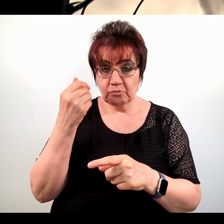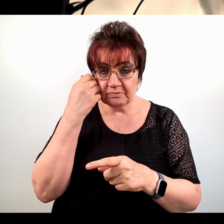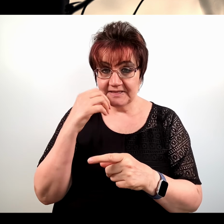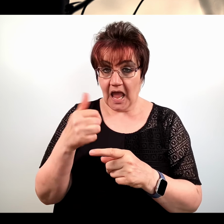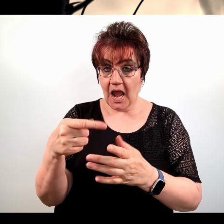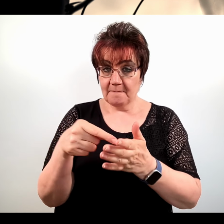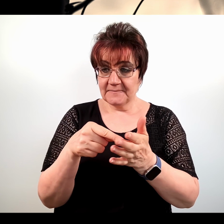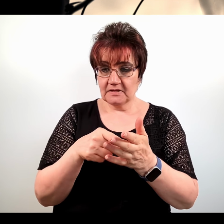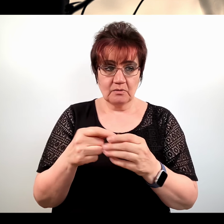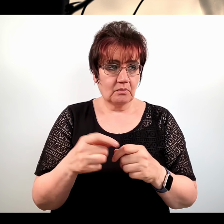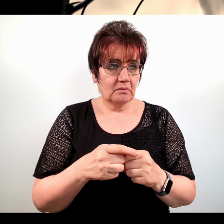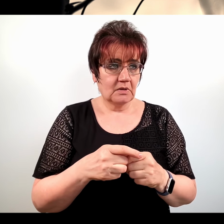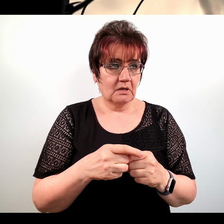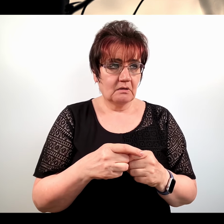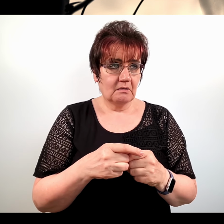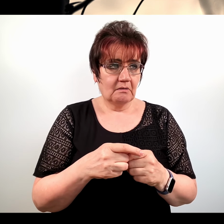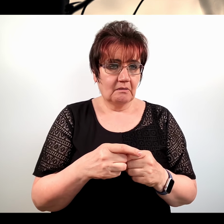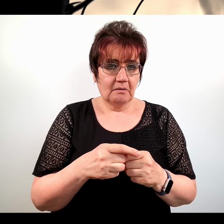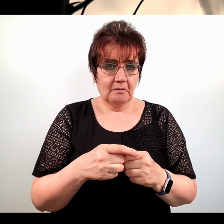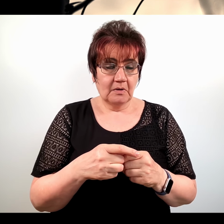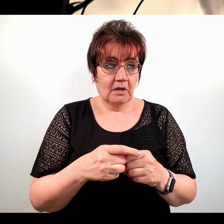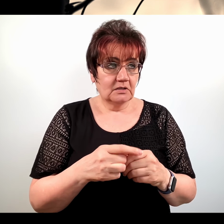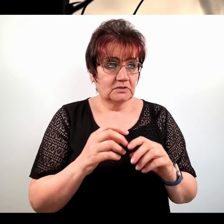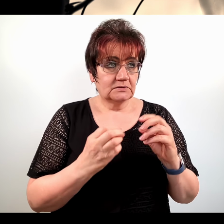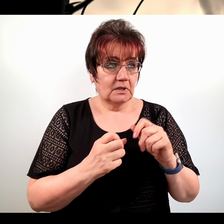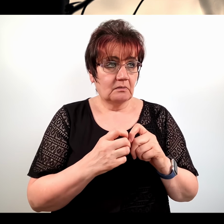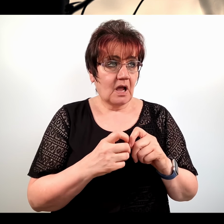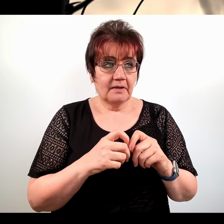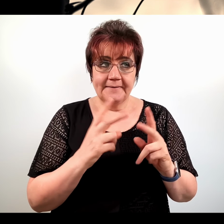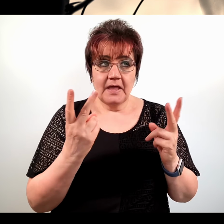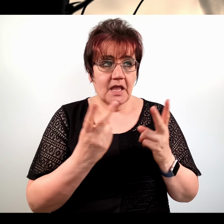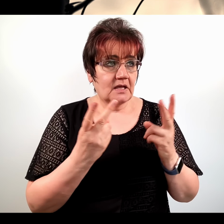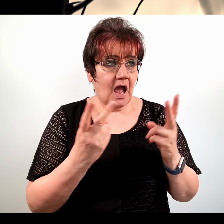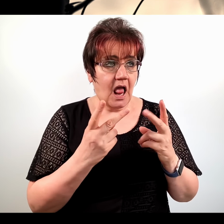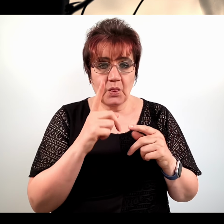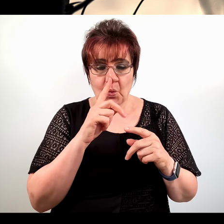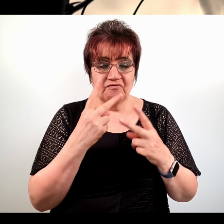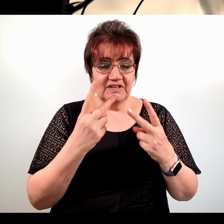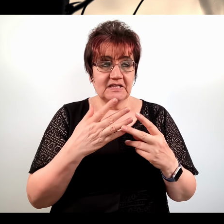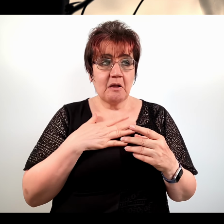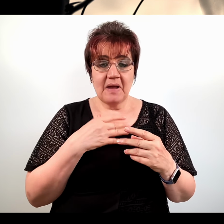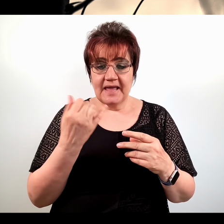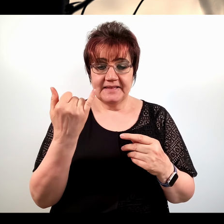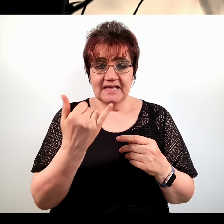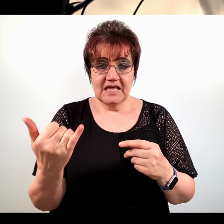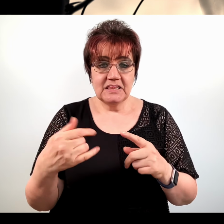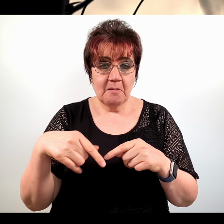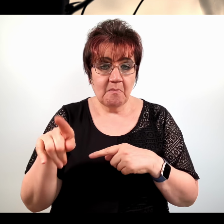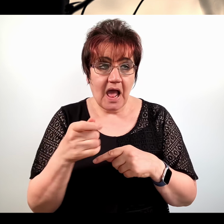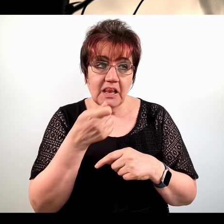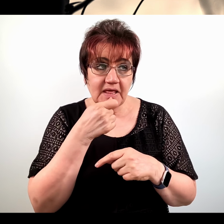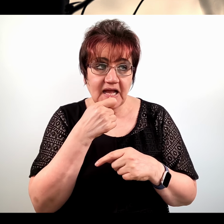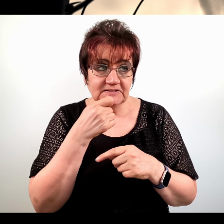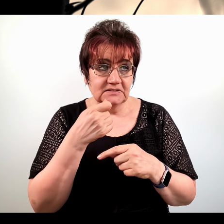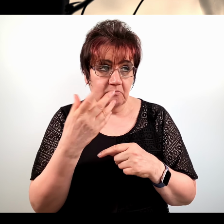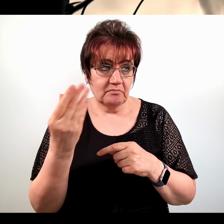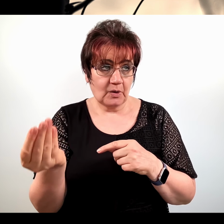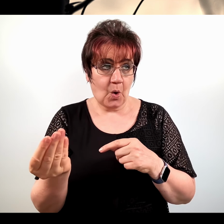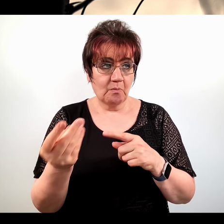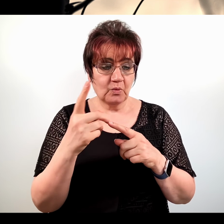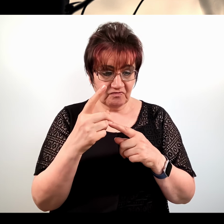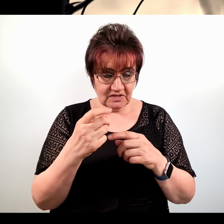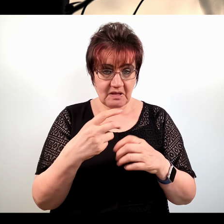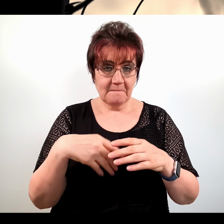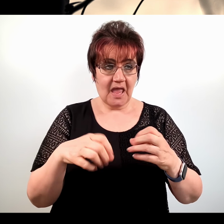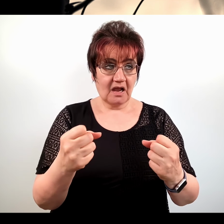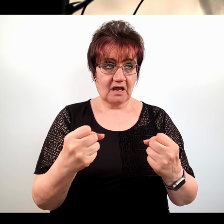Dem Nachbarn war nun alles egal. Ihm war nur wichtig, dass seine Kinder bald was zu essen bekamen und sie